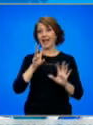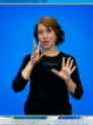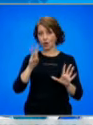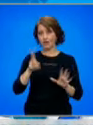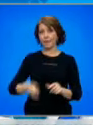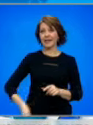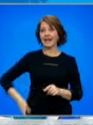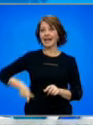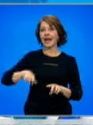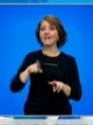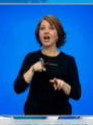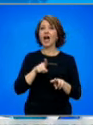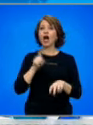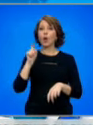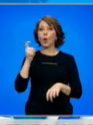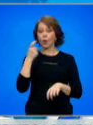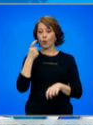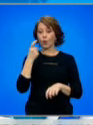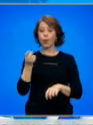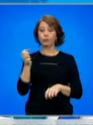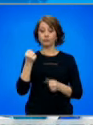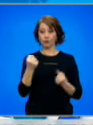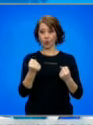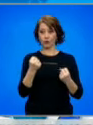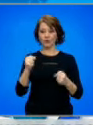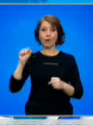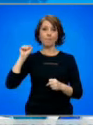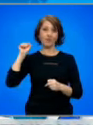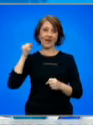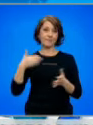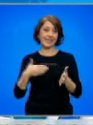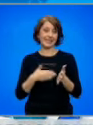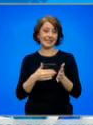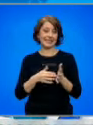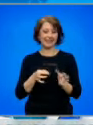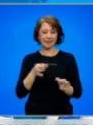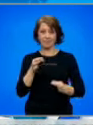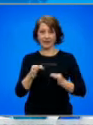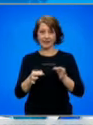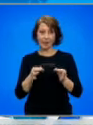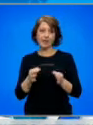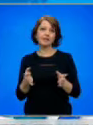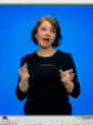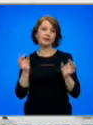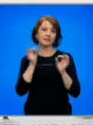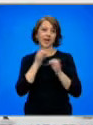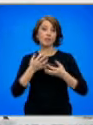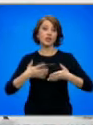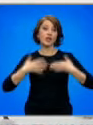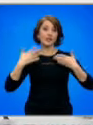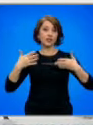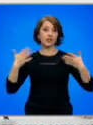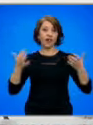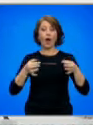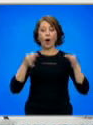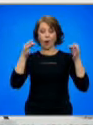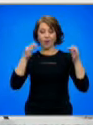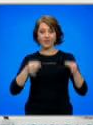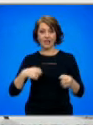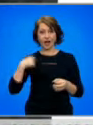Гурко одържа победа в Софийската битка. Заради пандемията големи чествания нямаше и въпреки това и официални лица и много граждани